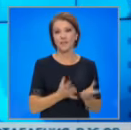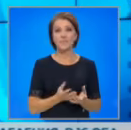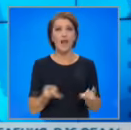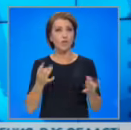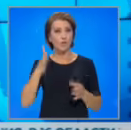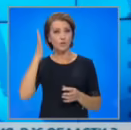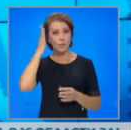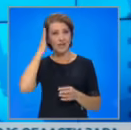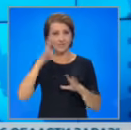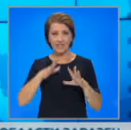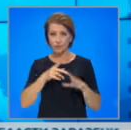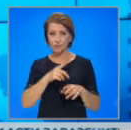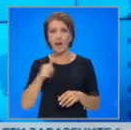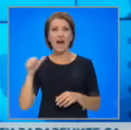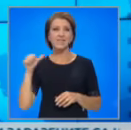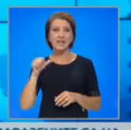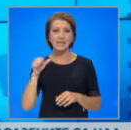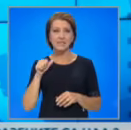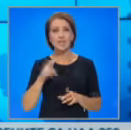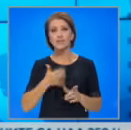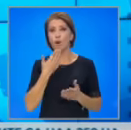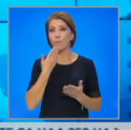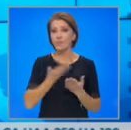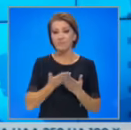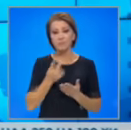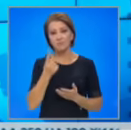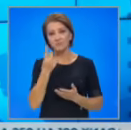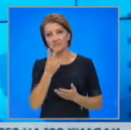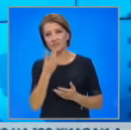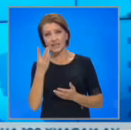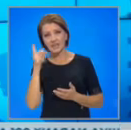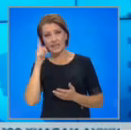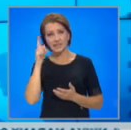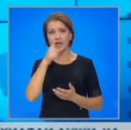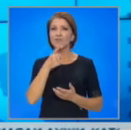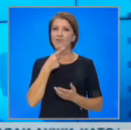Новото правителство на Афганистан вероятно ще бъде обявено до 2-3 дни, заяви